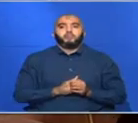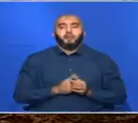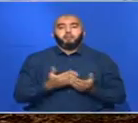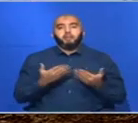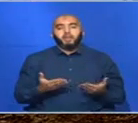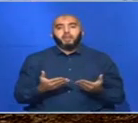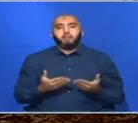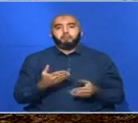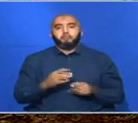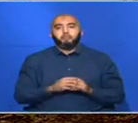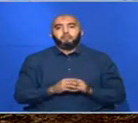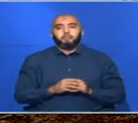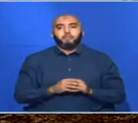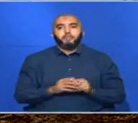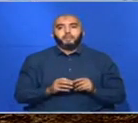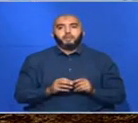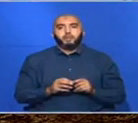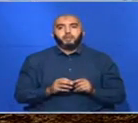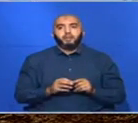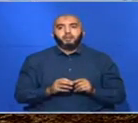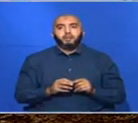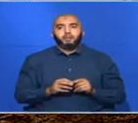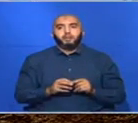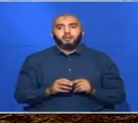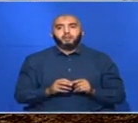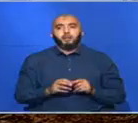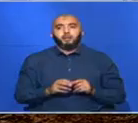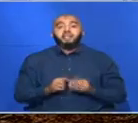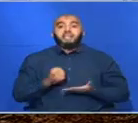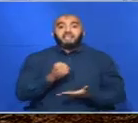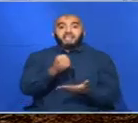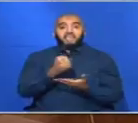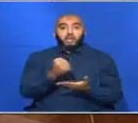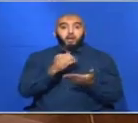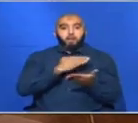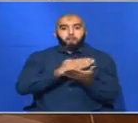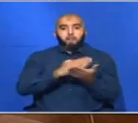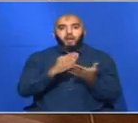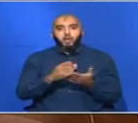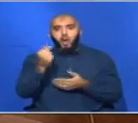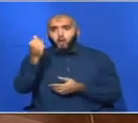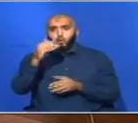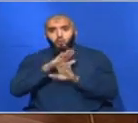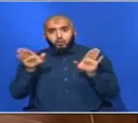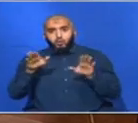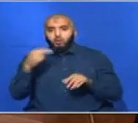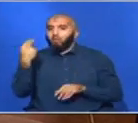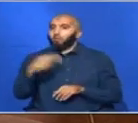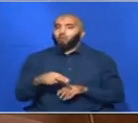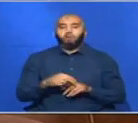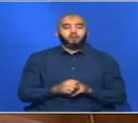الان هل الميراث الذي يقسم هو الاموال فقط لا تقسم